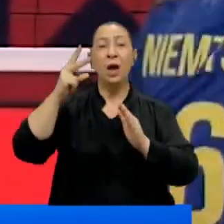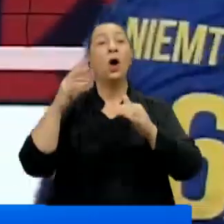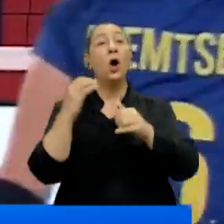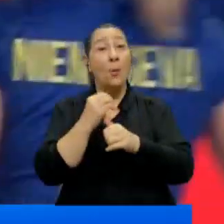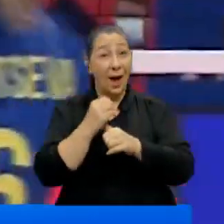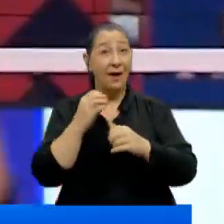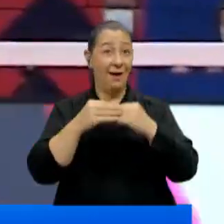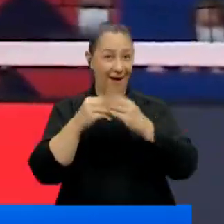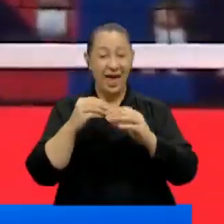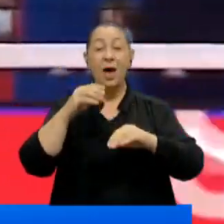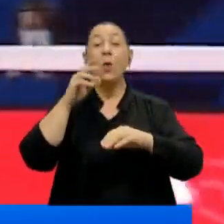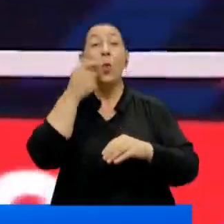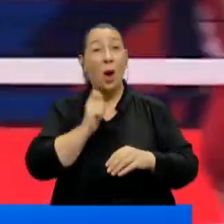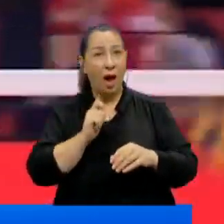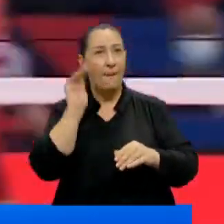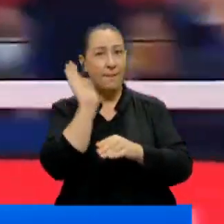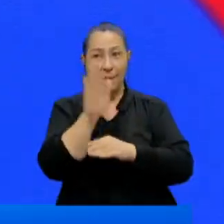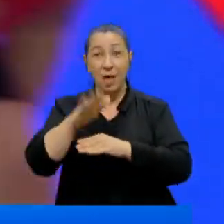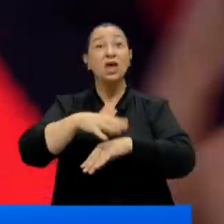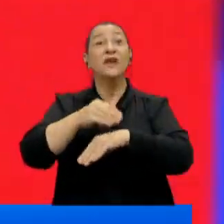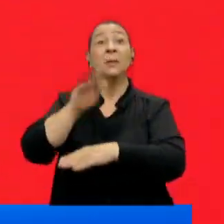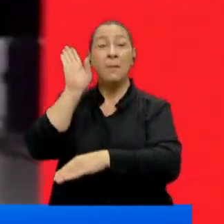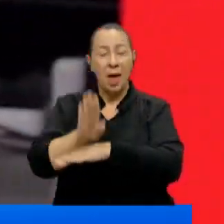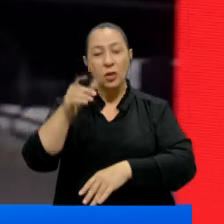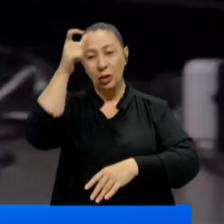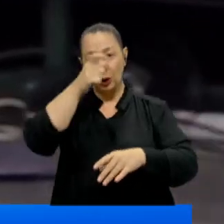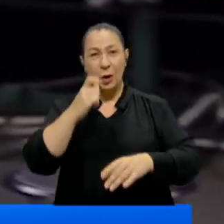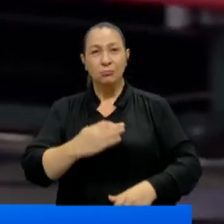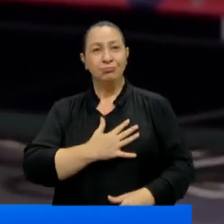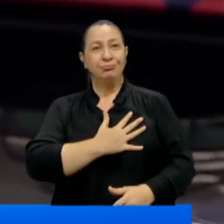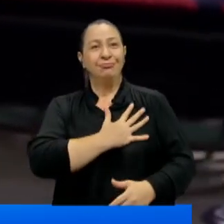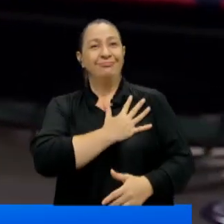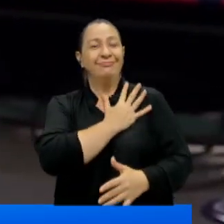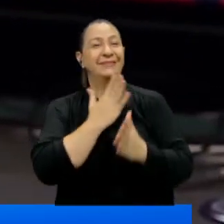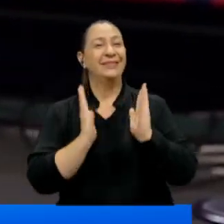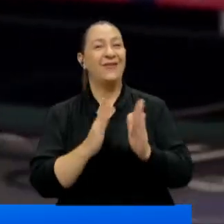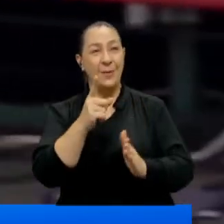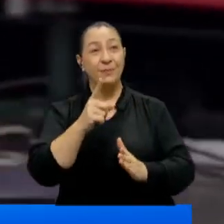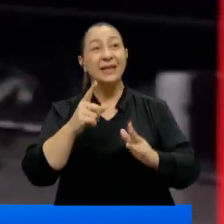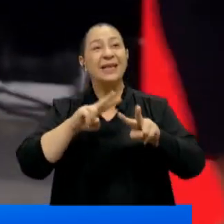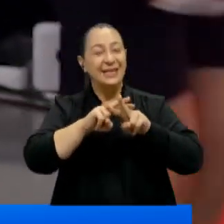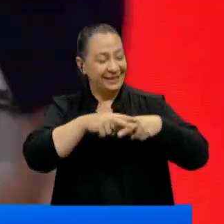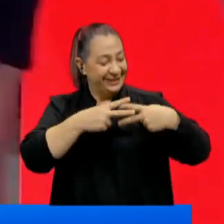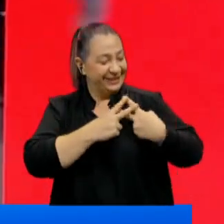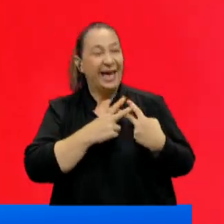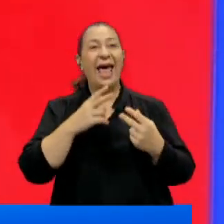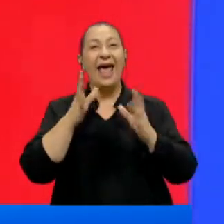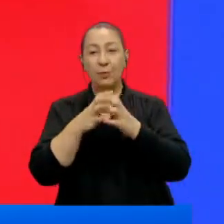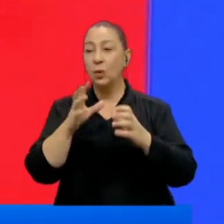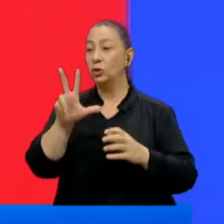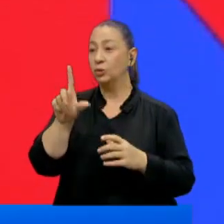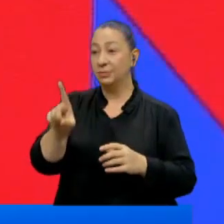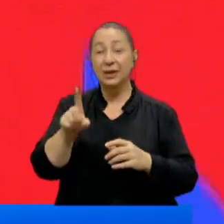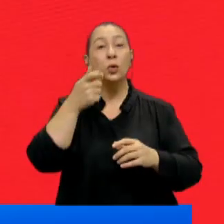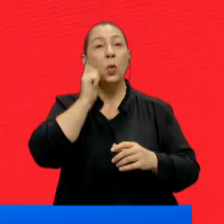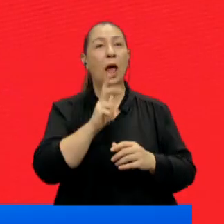Ukrayna'nın ardından İsveç'i de yenen A milli voleybol takımı Türkiye'ye gurur yaşatmaya devam ediyor. Ay Yıldızlı ekip Romanya'yı 3-1,